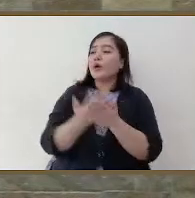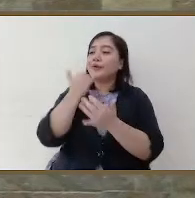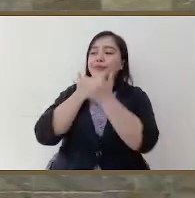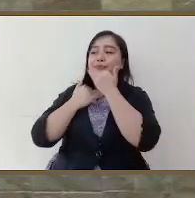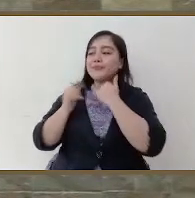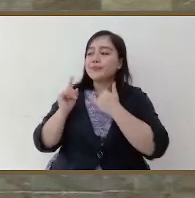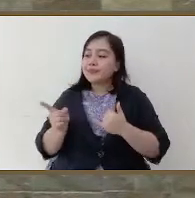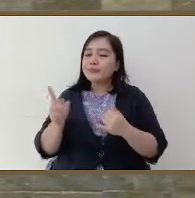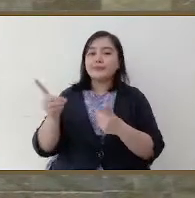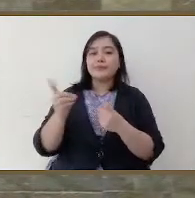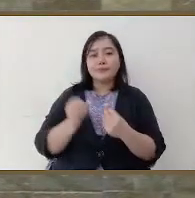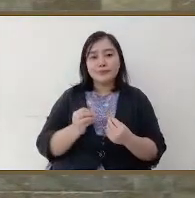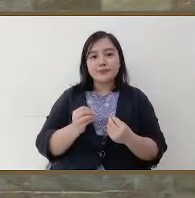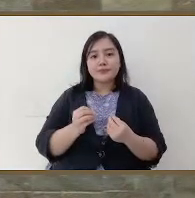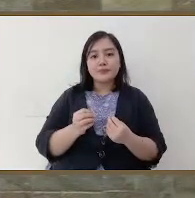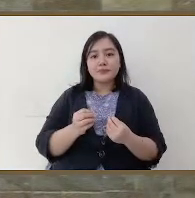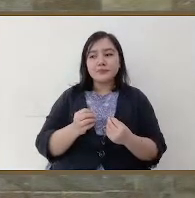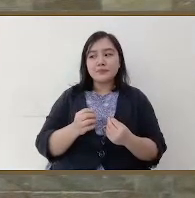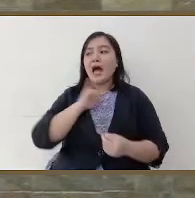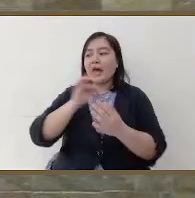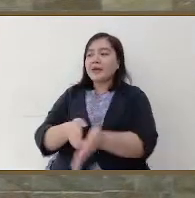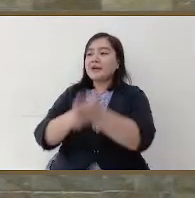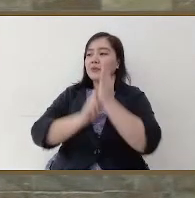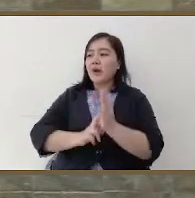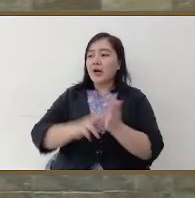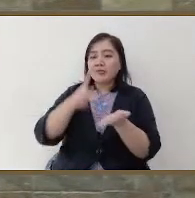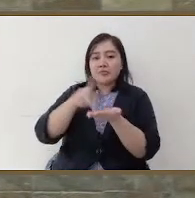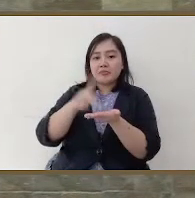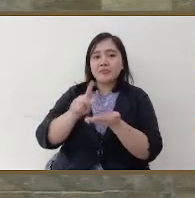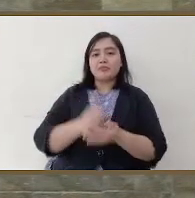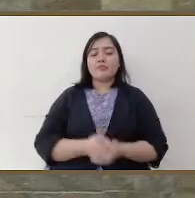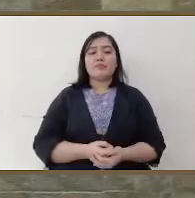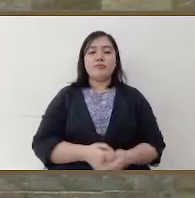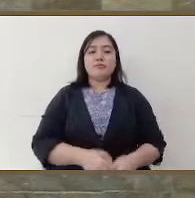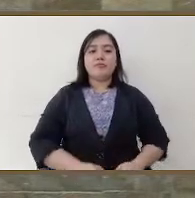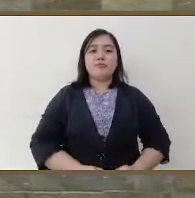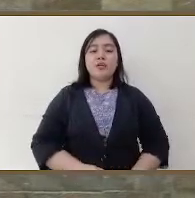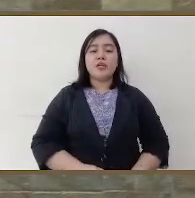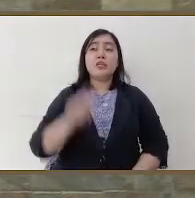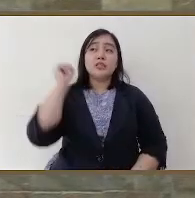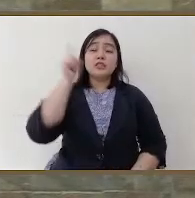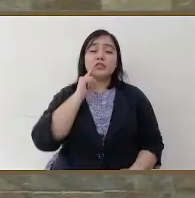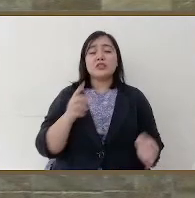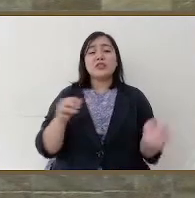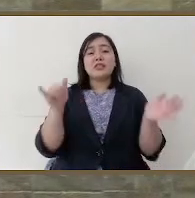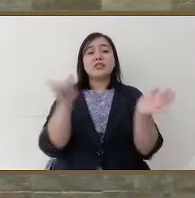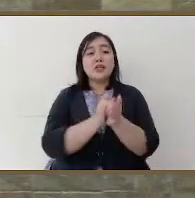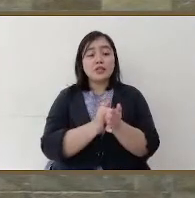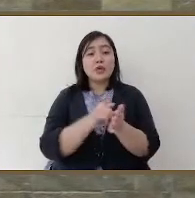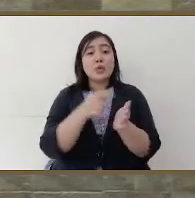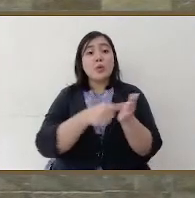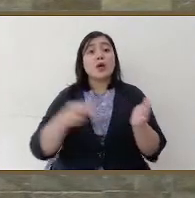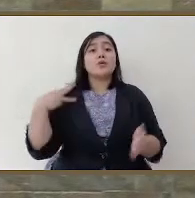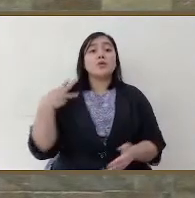You see? Sa totoo lang, kapatid, yung ginawa nating mabuti, hindi pambayad sa ating ginawang masama.